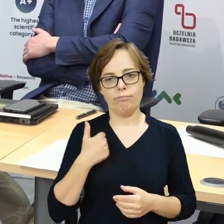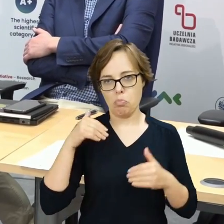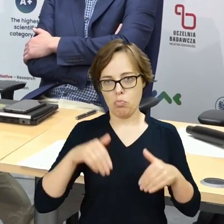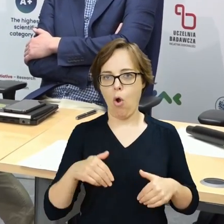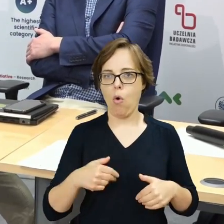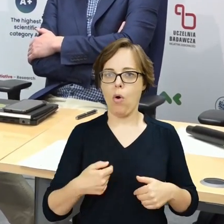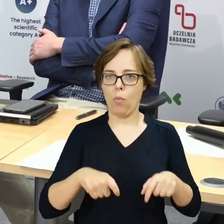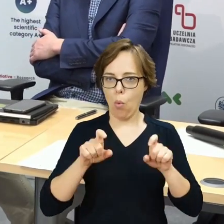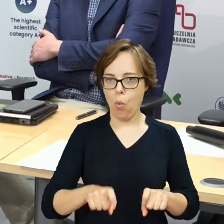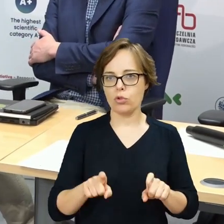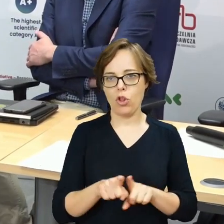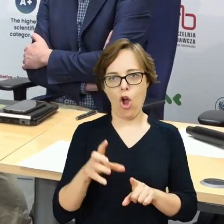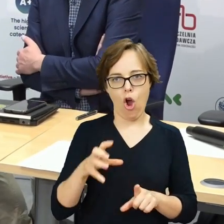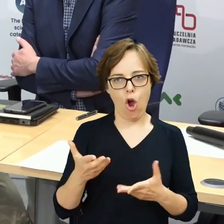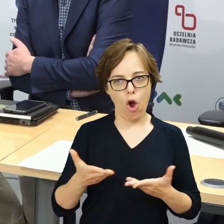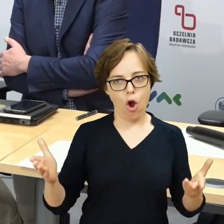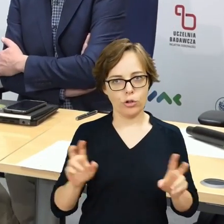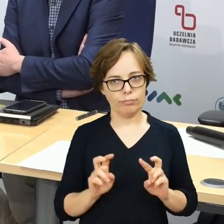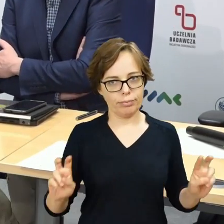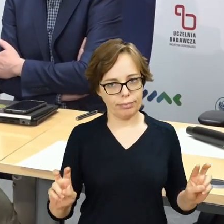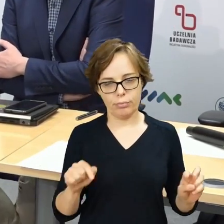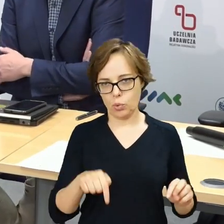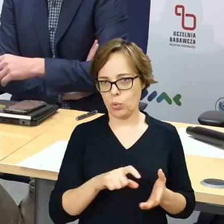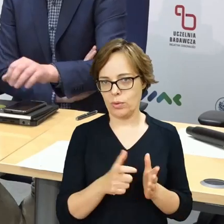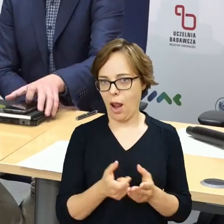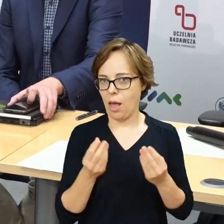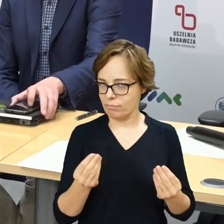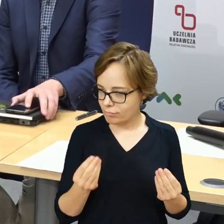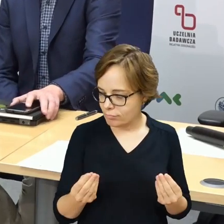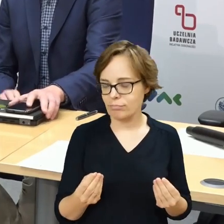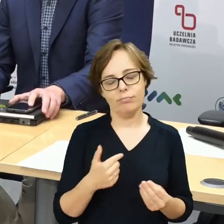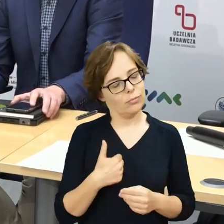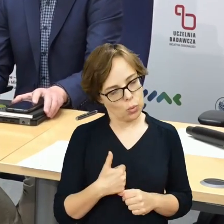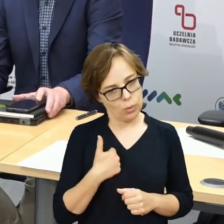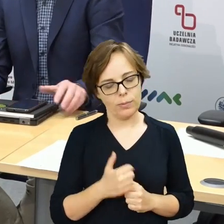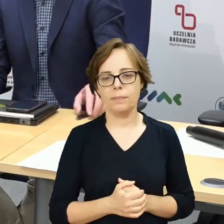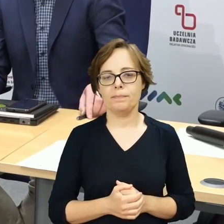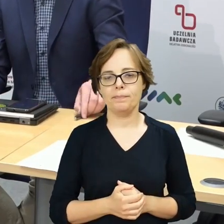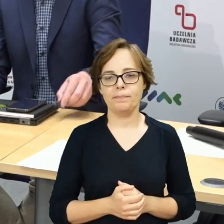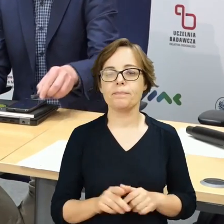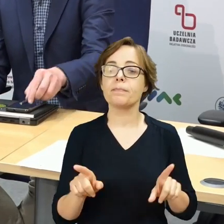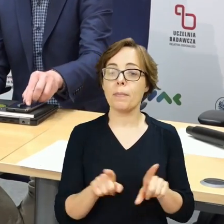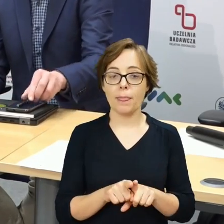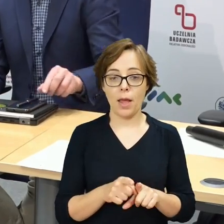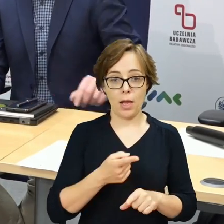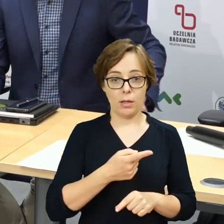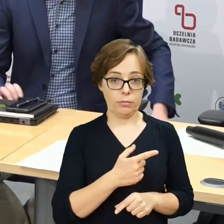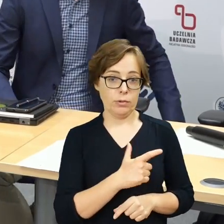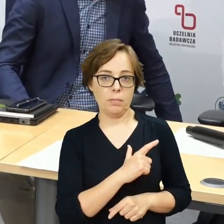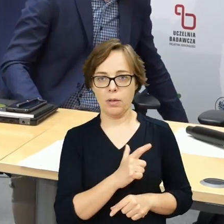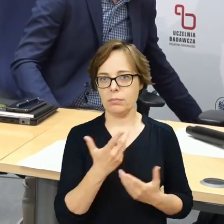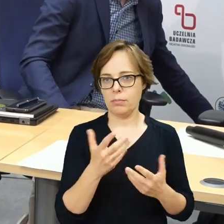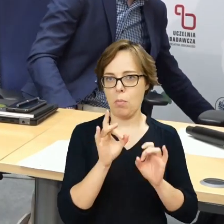znakomitymi gośćmi na tej sali. I dziękujemy również jako nauczyciele akademicy za